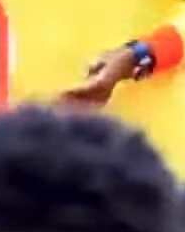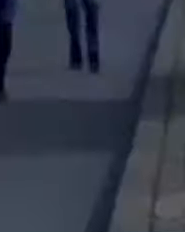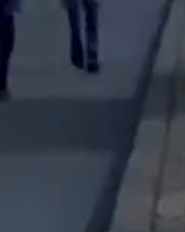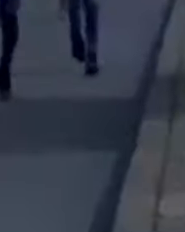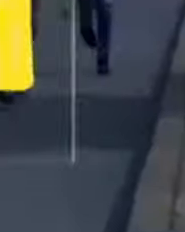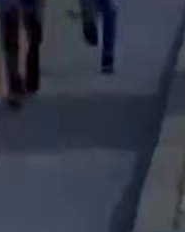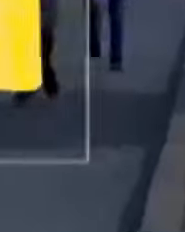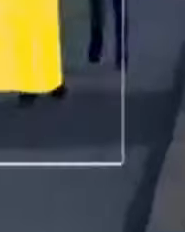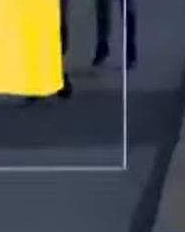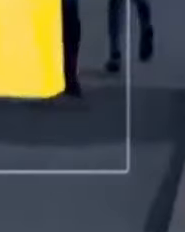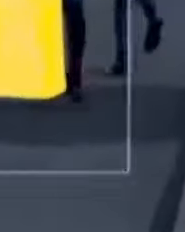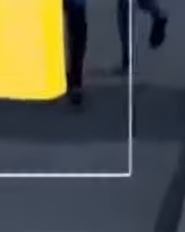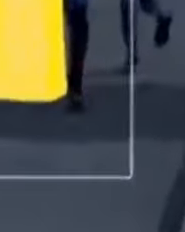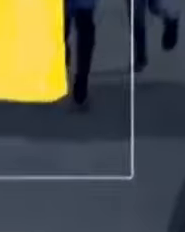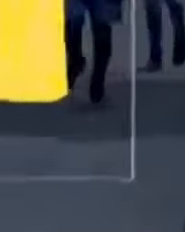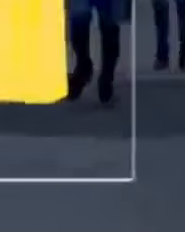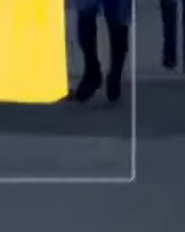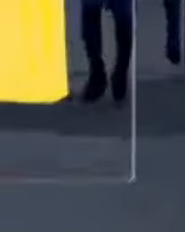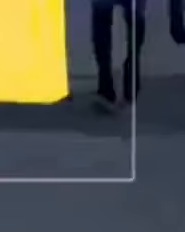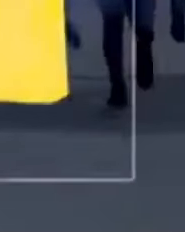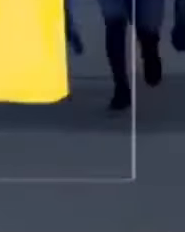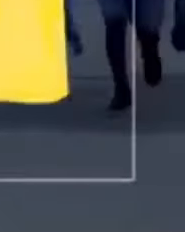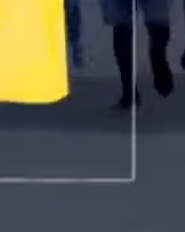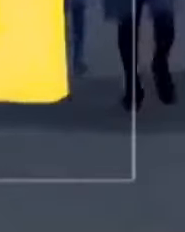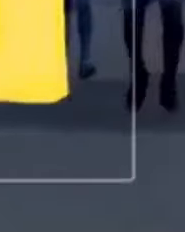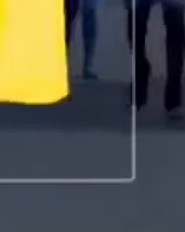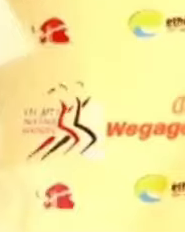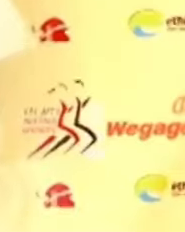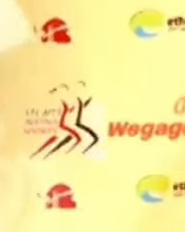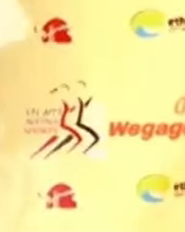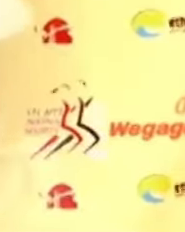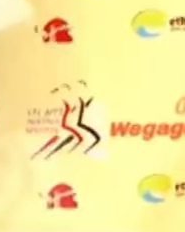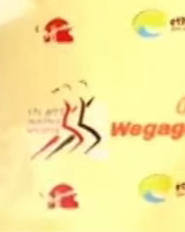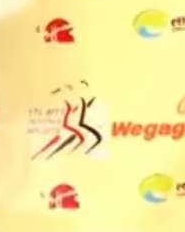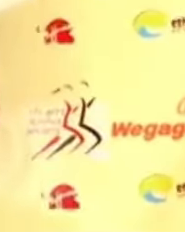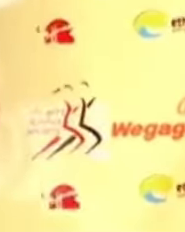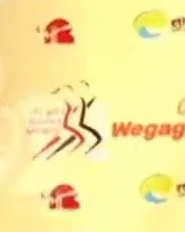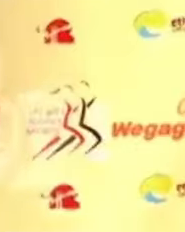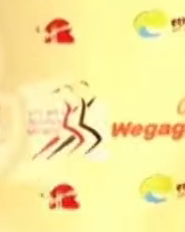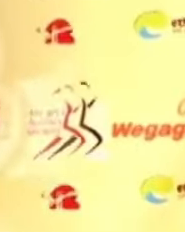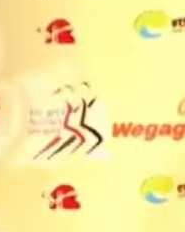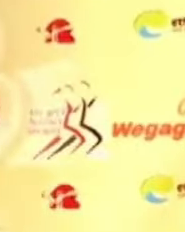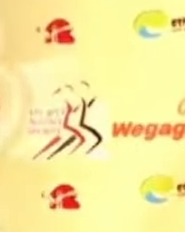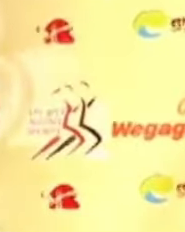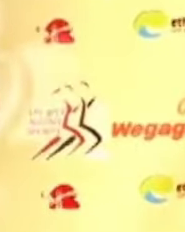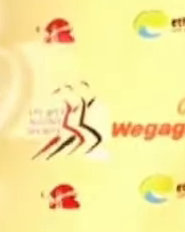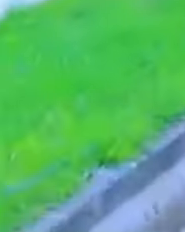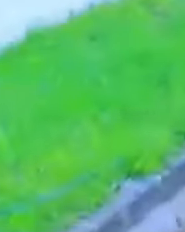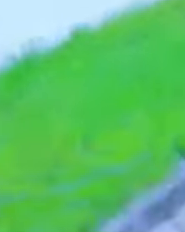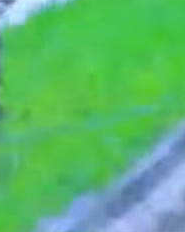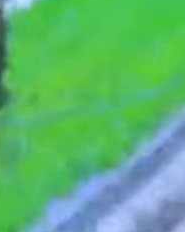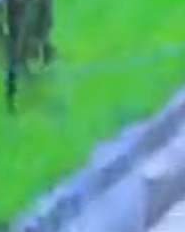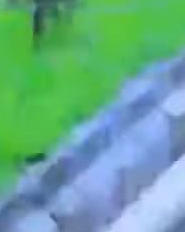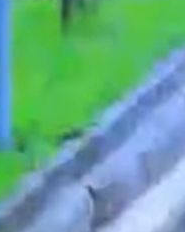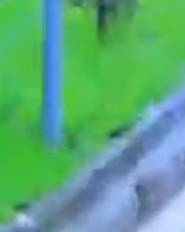ብምዕዳግ ንጸንበሮም ሓቢርና እዮም ንብየ ወጋገን ናትና ጉያ ሓሙሽተ ኪሎ ሜትሮ ናይ ጎደና ጉያ ዝተፈላለዩ